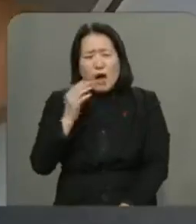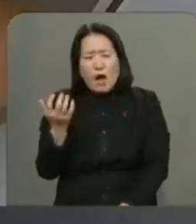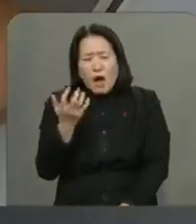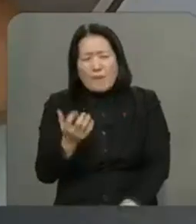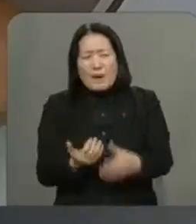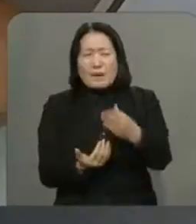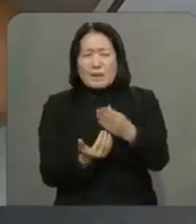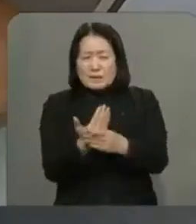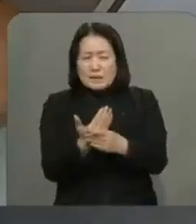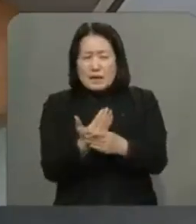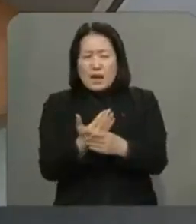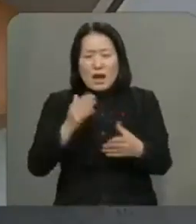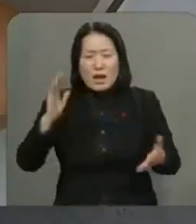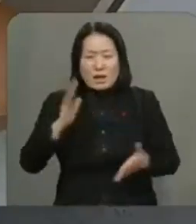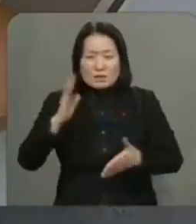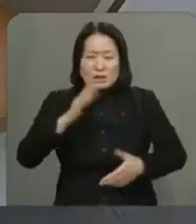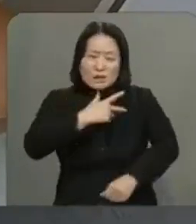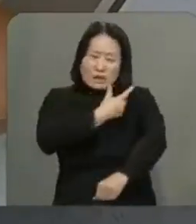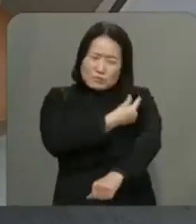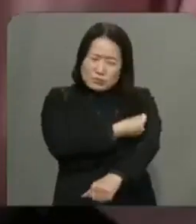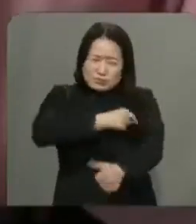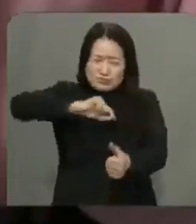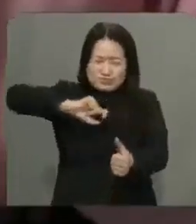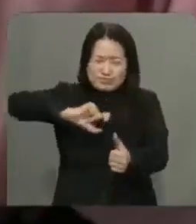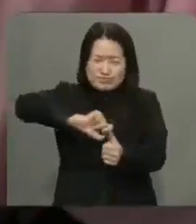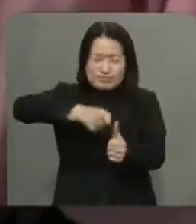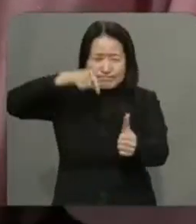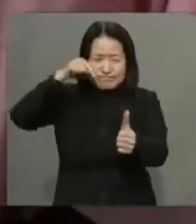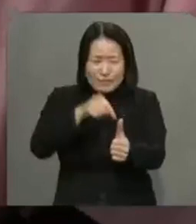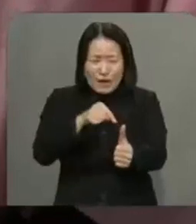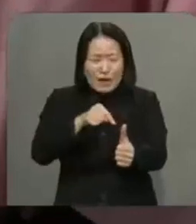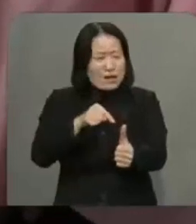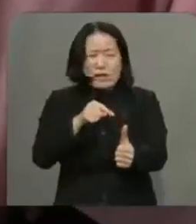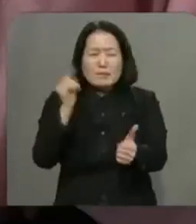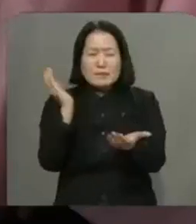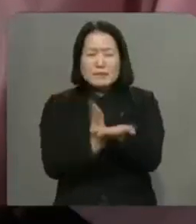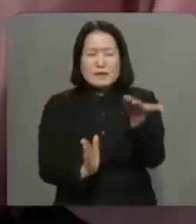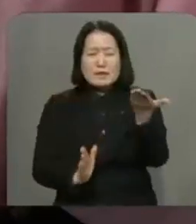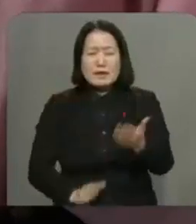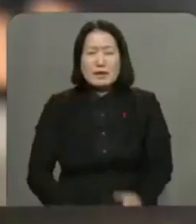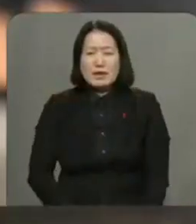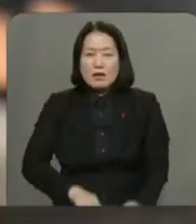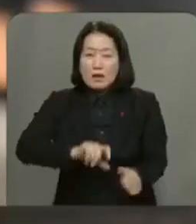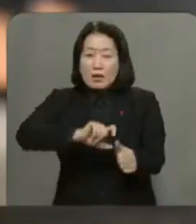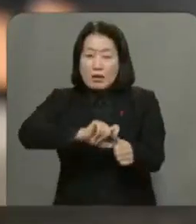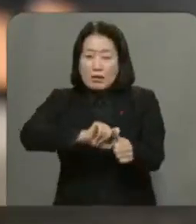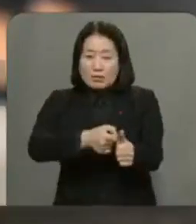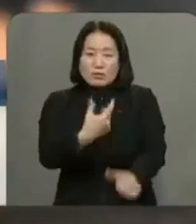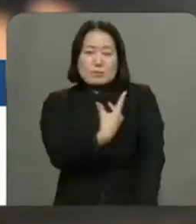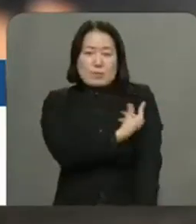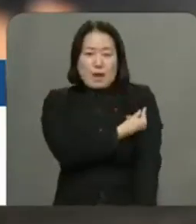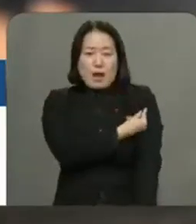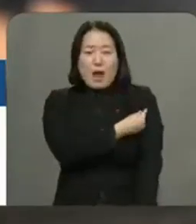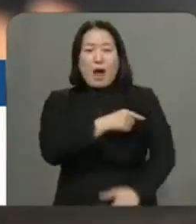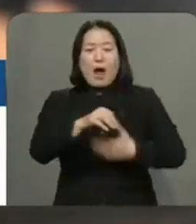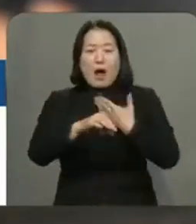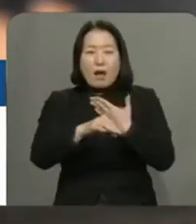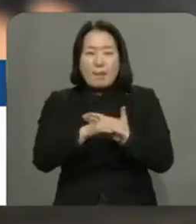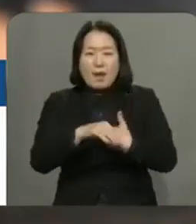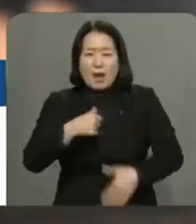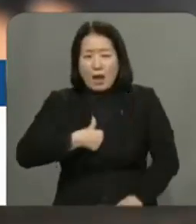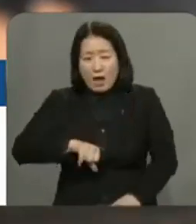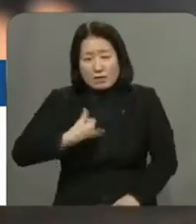어린 학생들에게 백신접종을 강요하는 건 옳지 않다는 겁니다 강제로 마저 쓸 경우에 내가